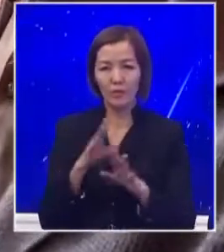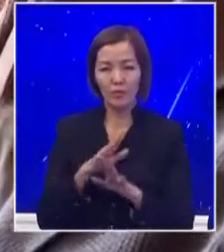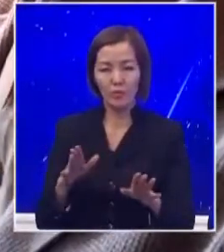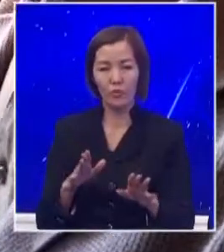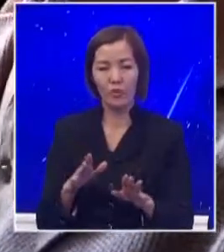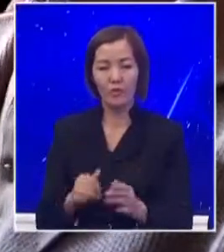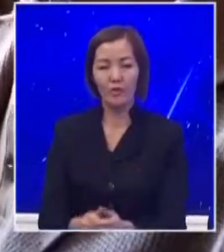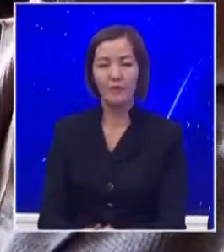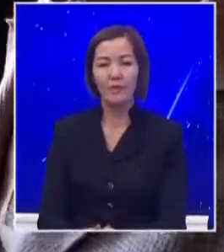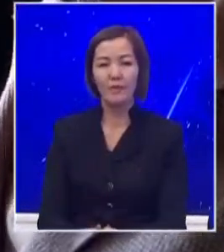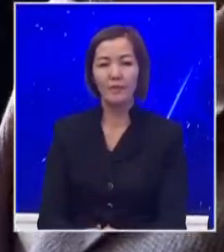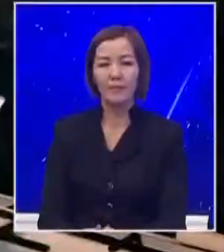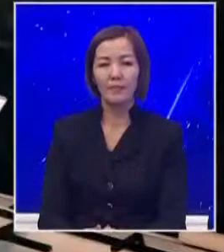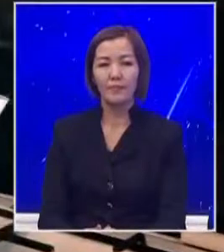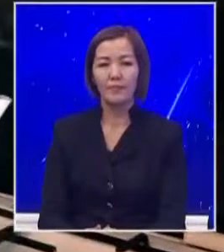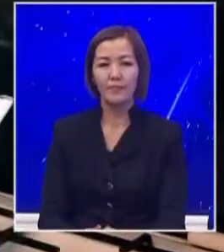уходило на топку печей.